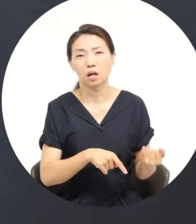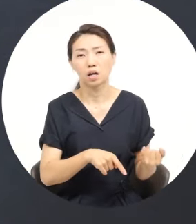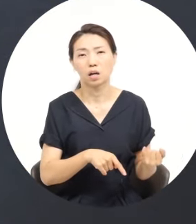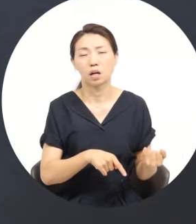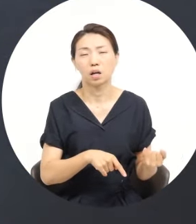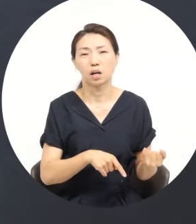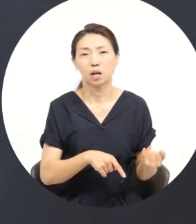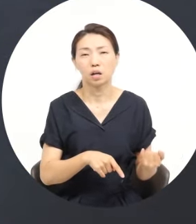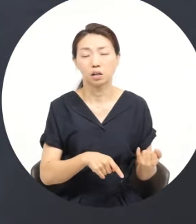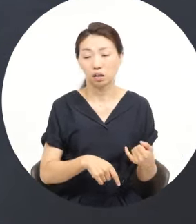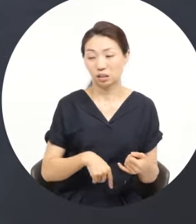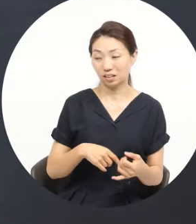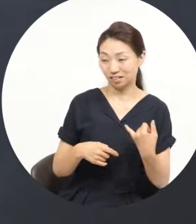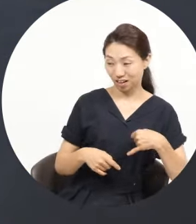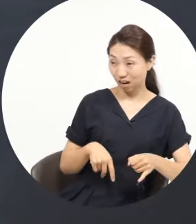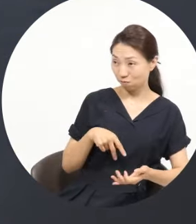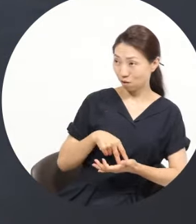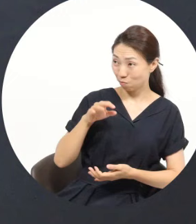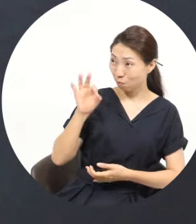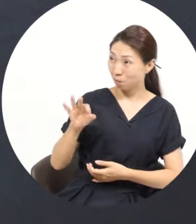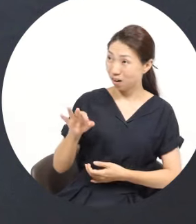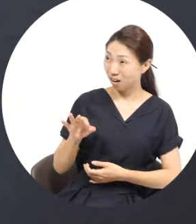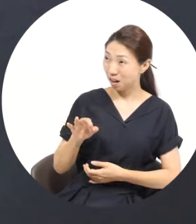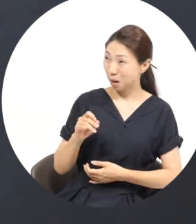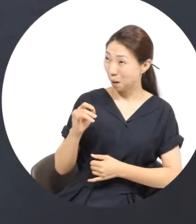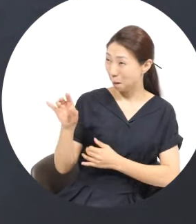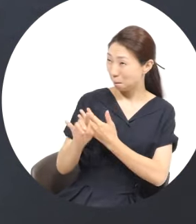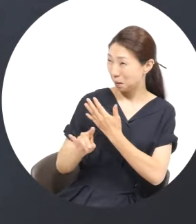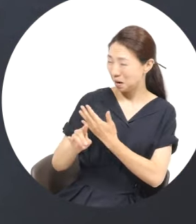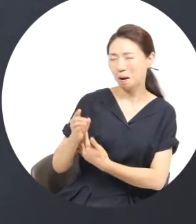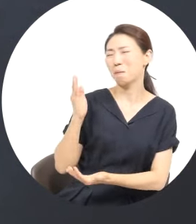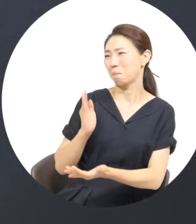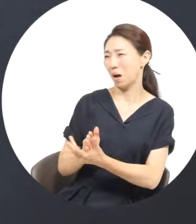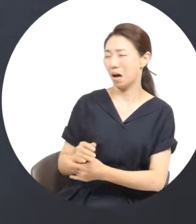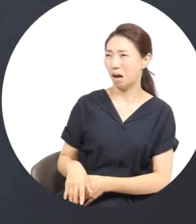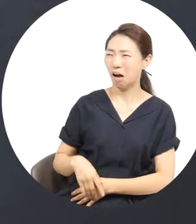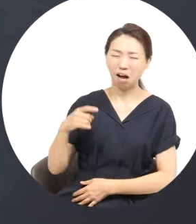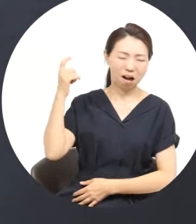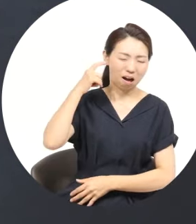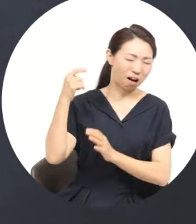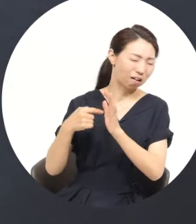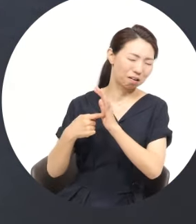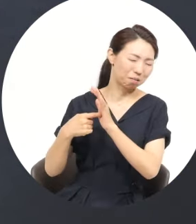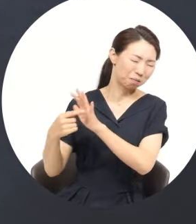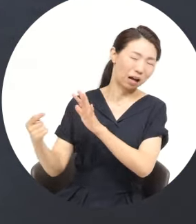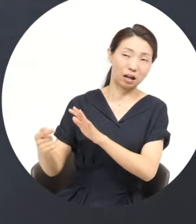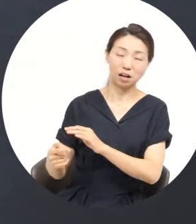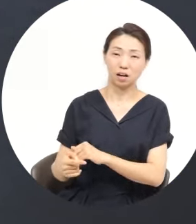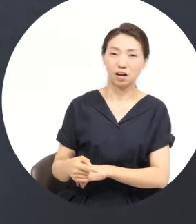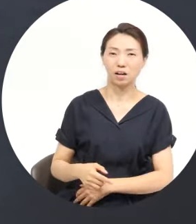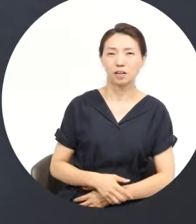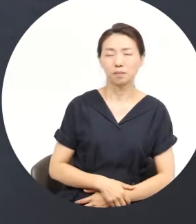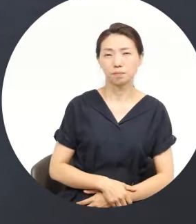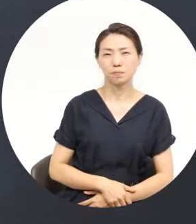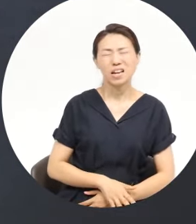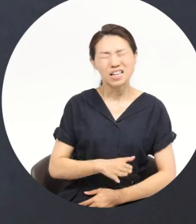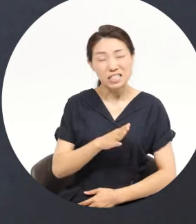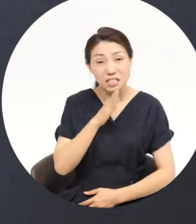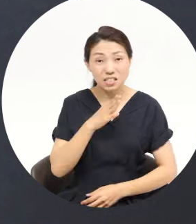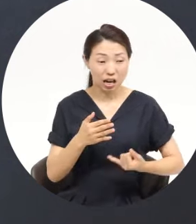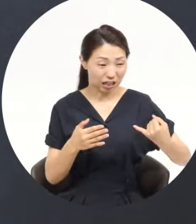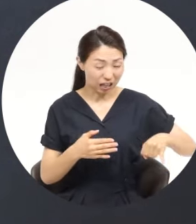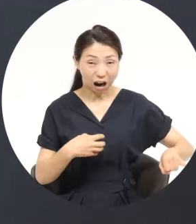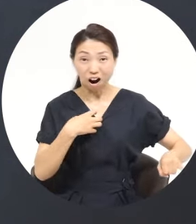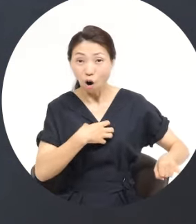거예요. 웃긴다. 아이고 그래 입에 발린 소리 그만해라. 듣기 싫다. 이런 얘기란 말이에요. 그러니까